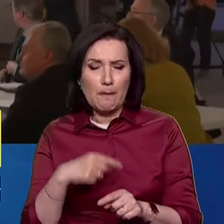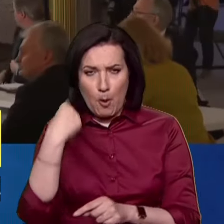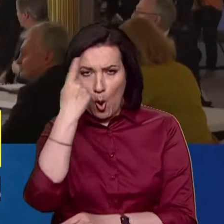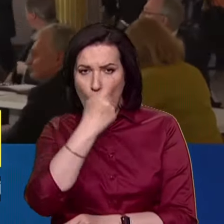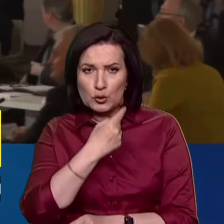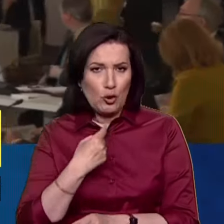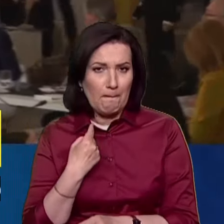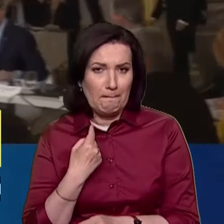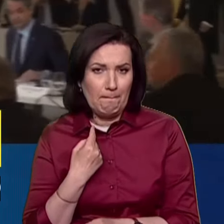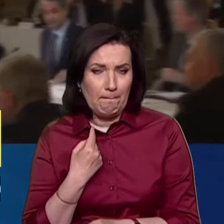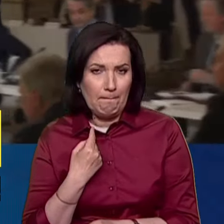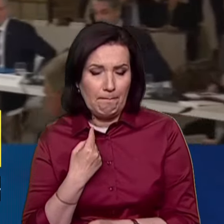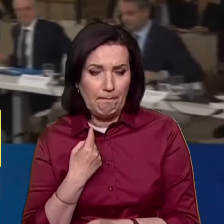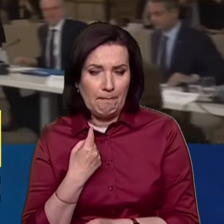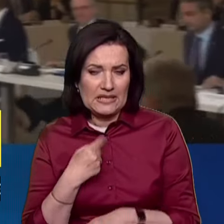особистих